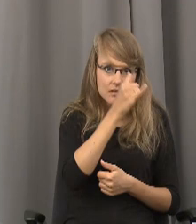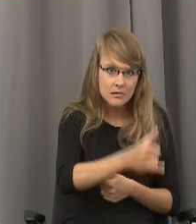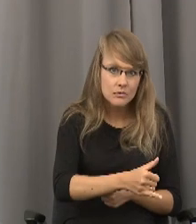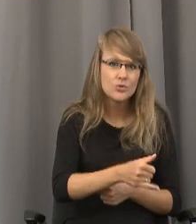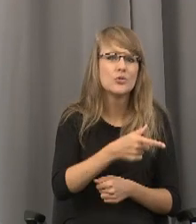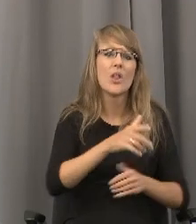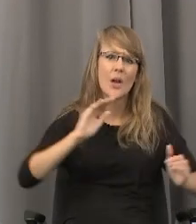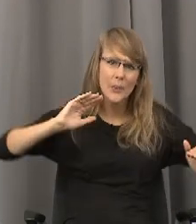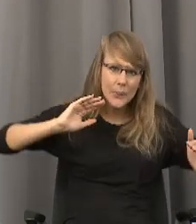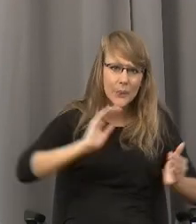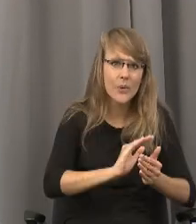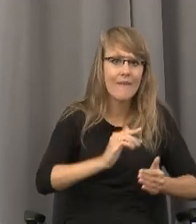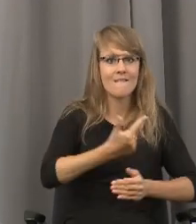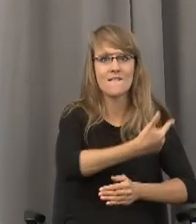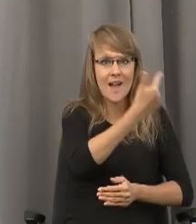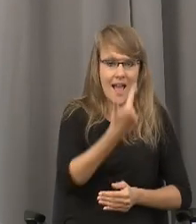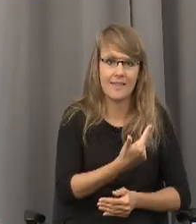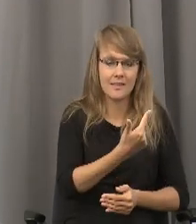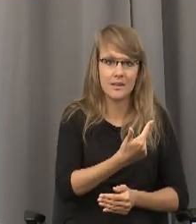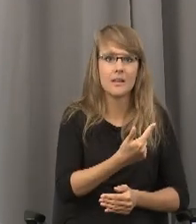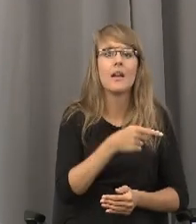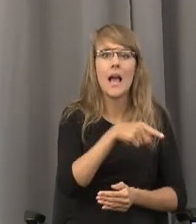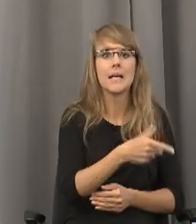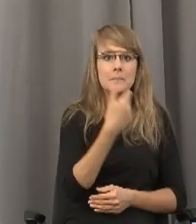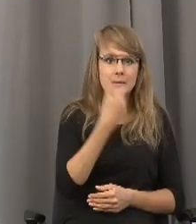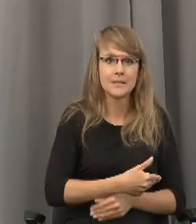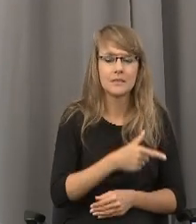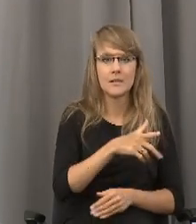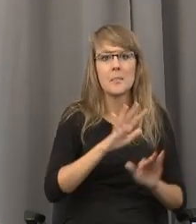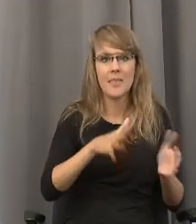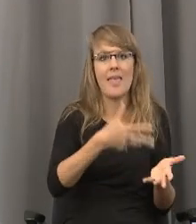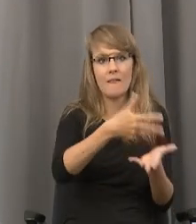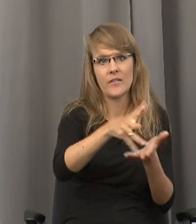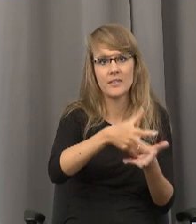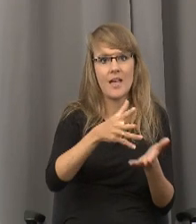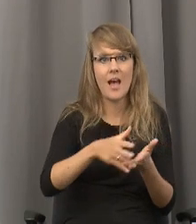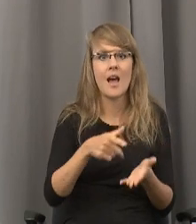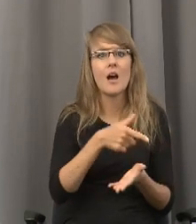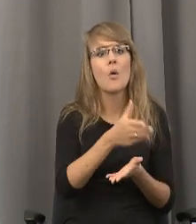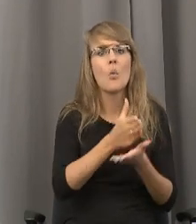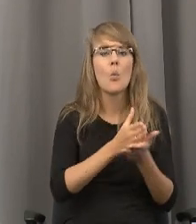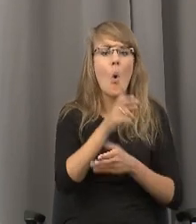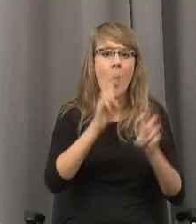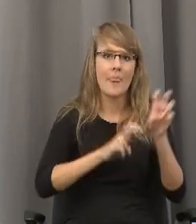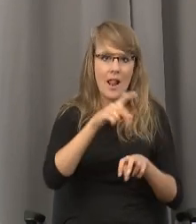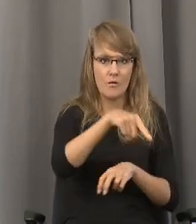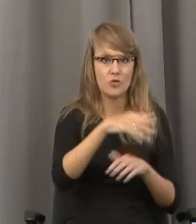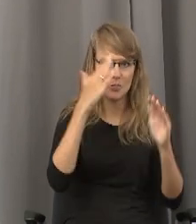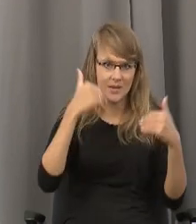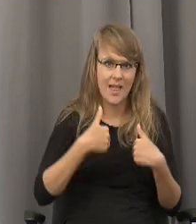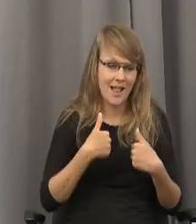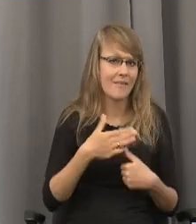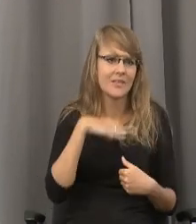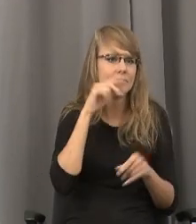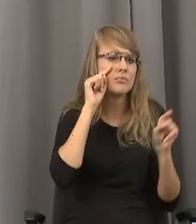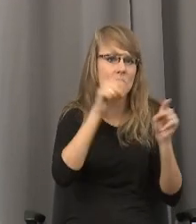formule skróconej do dwóch dni. Unika się w ten sposób ponoszenia kosztów na finansowanie usług hotelowych w szpitalach i można koncentrować